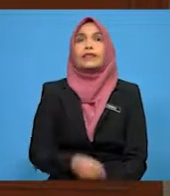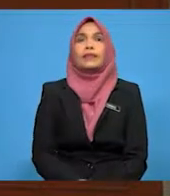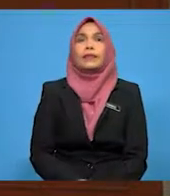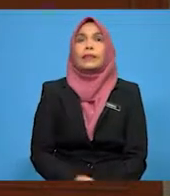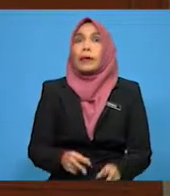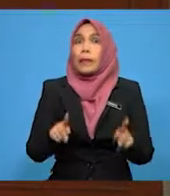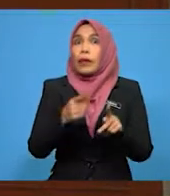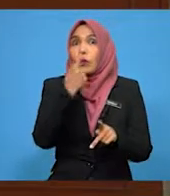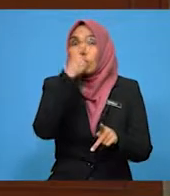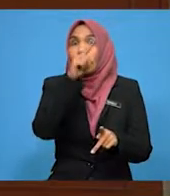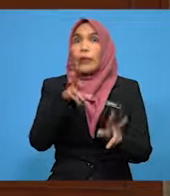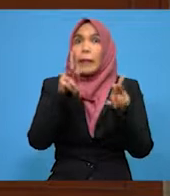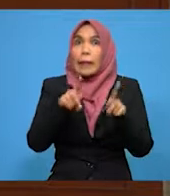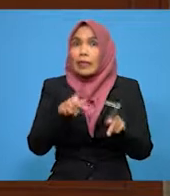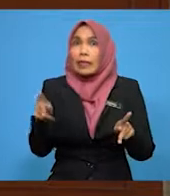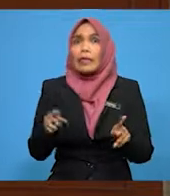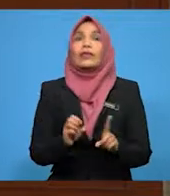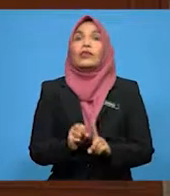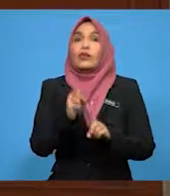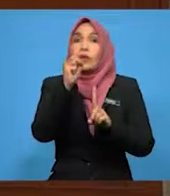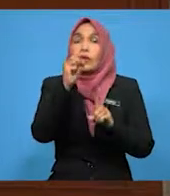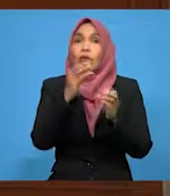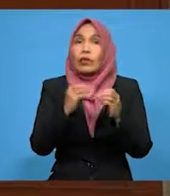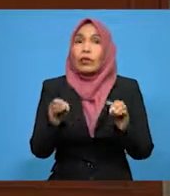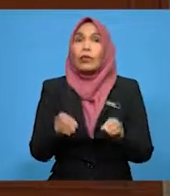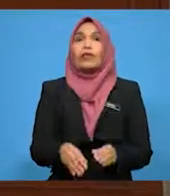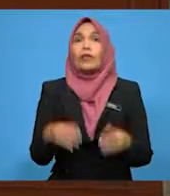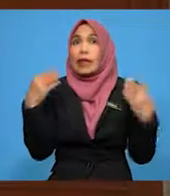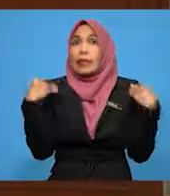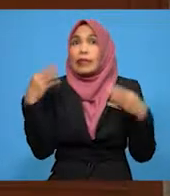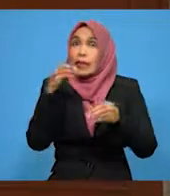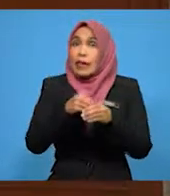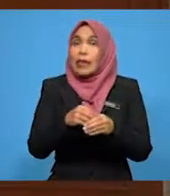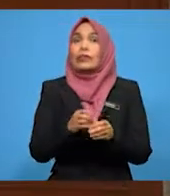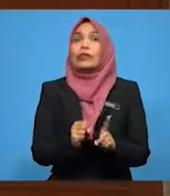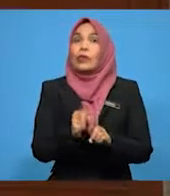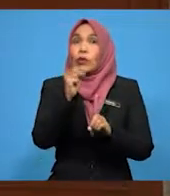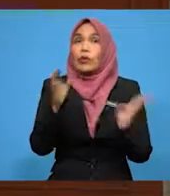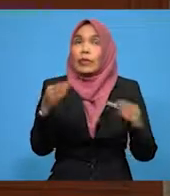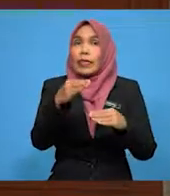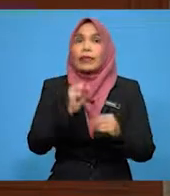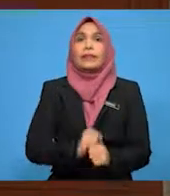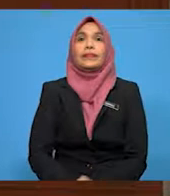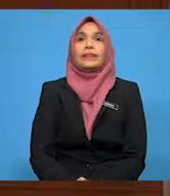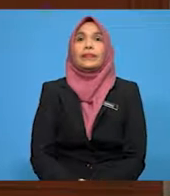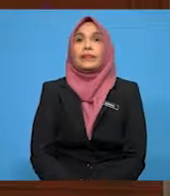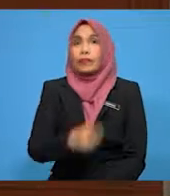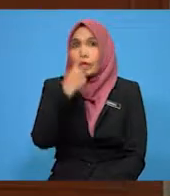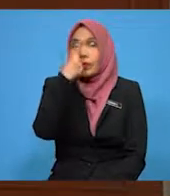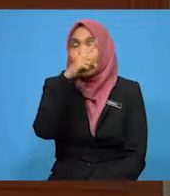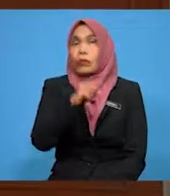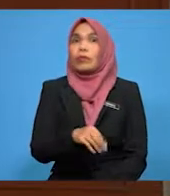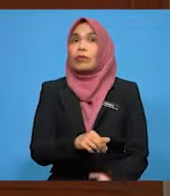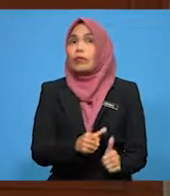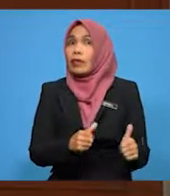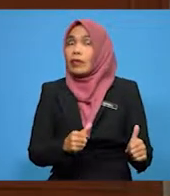untuk memastikan suhu telur berada dalam suhu bilik setelah dikeluarkan dari bilik penyimpanan telur.